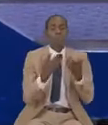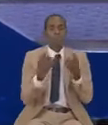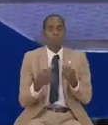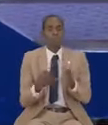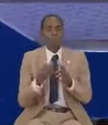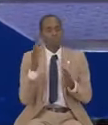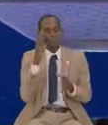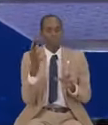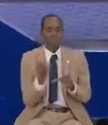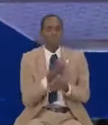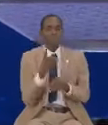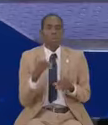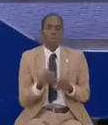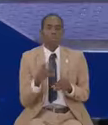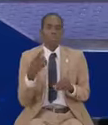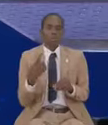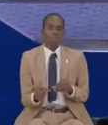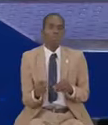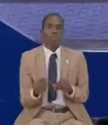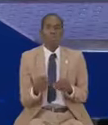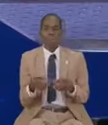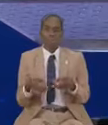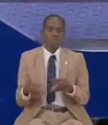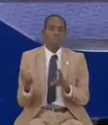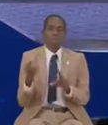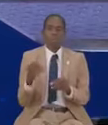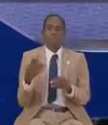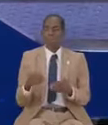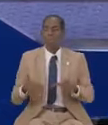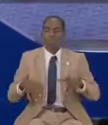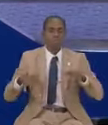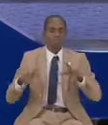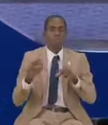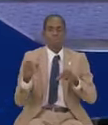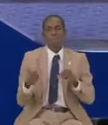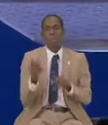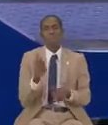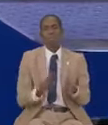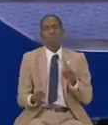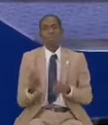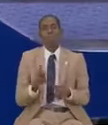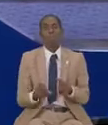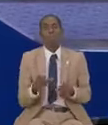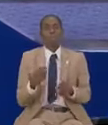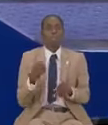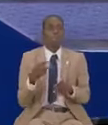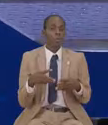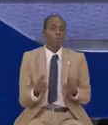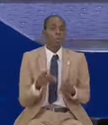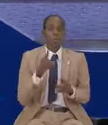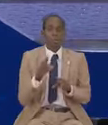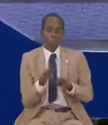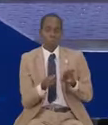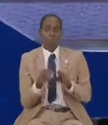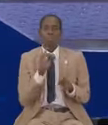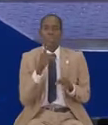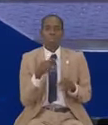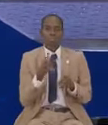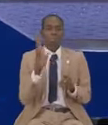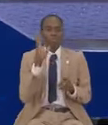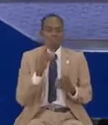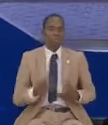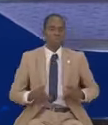de la majorité de gens humains la façon dont ils vont véritel tu vas vivre la façon dont